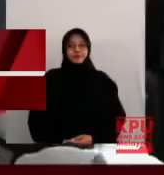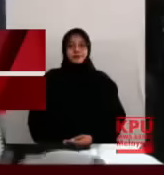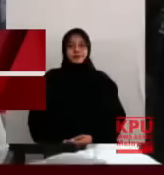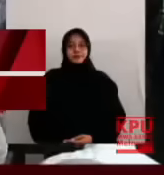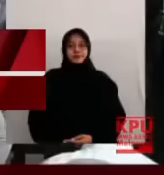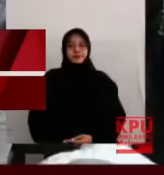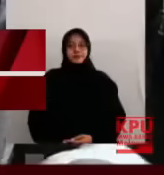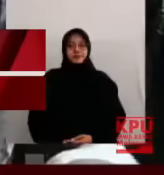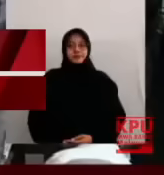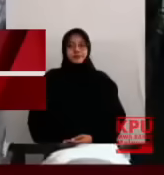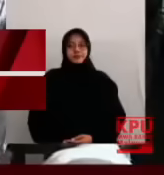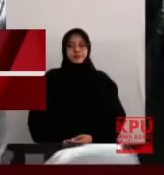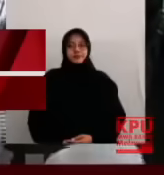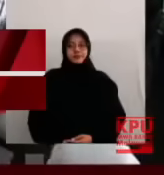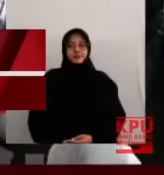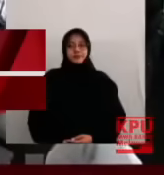agustus